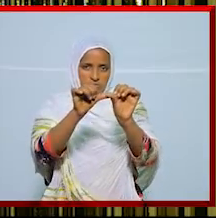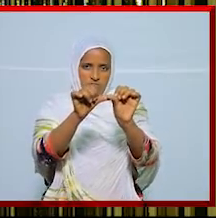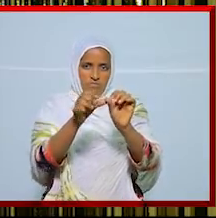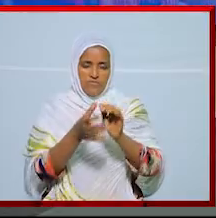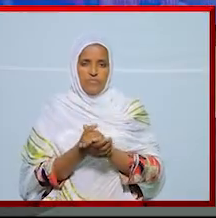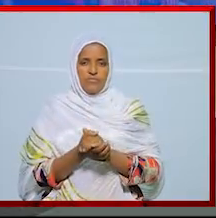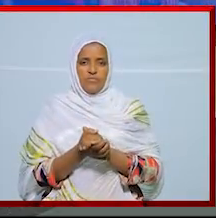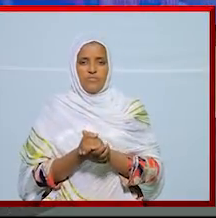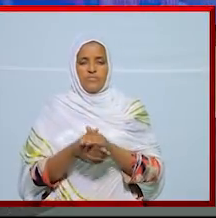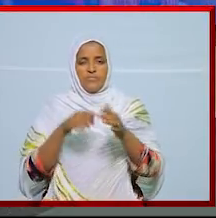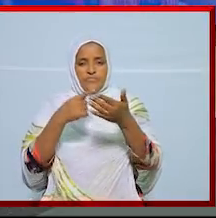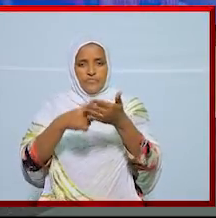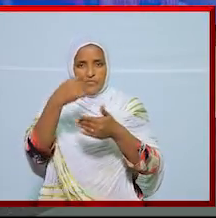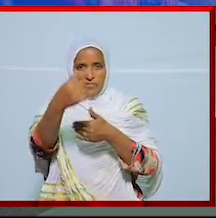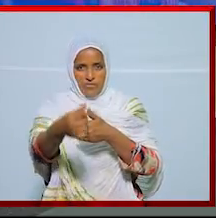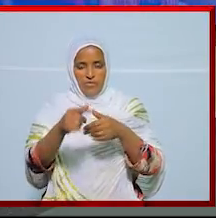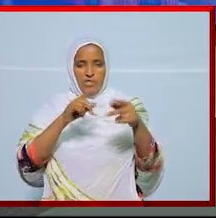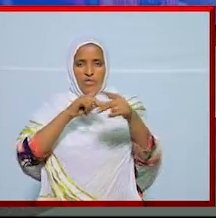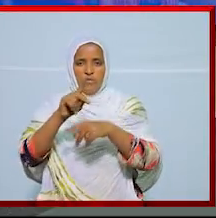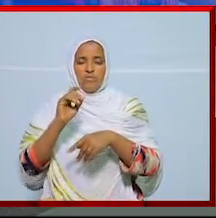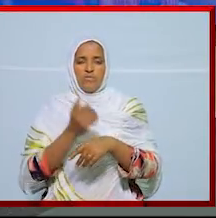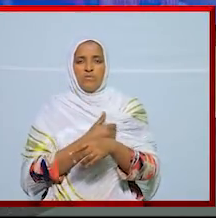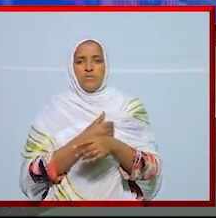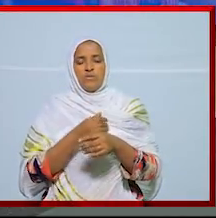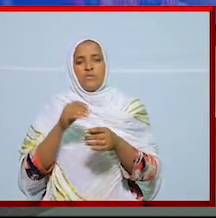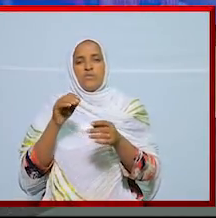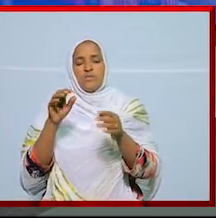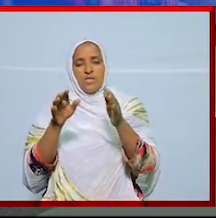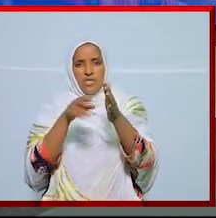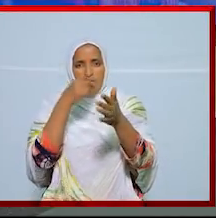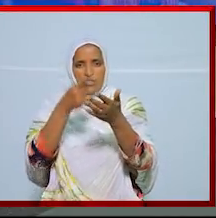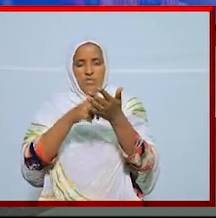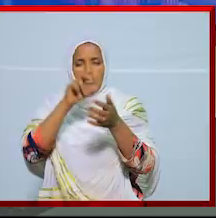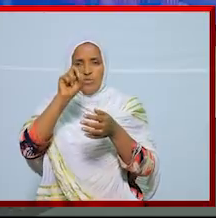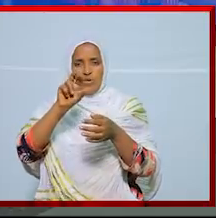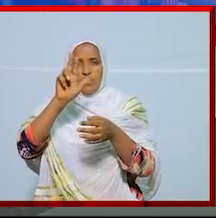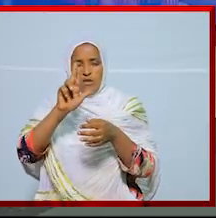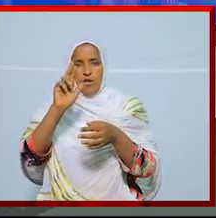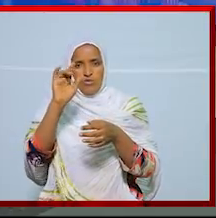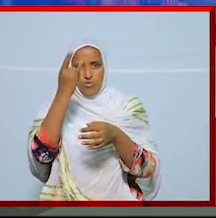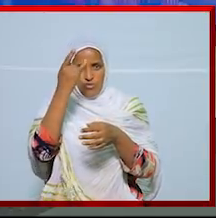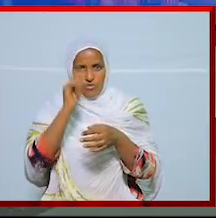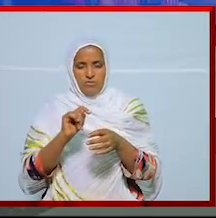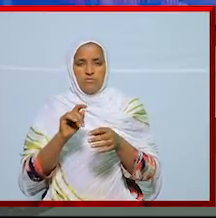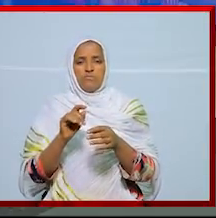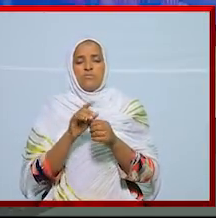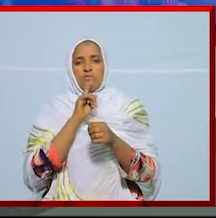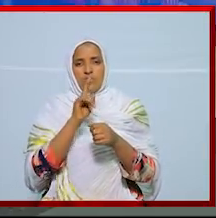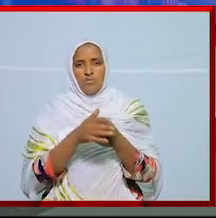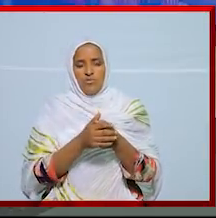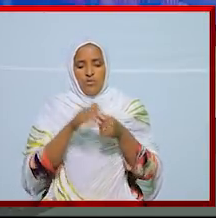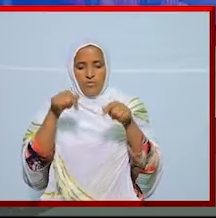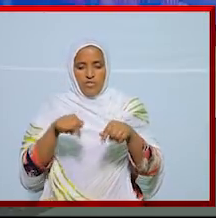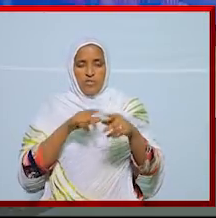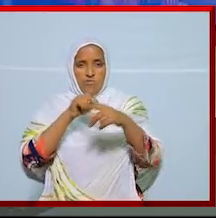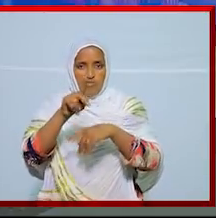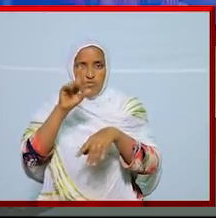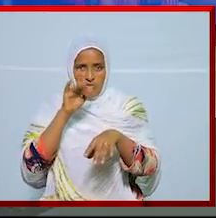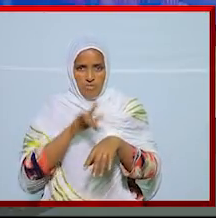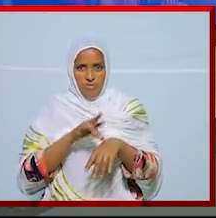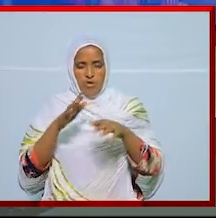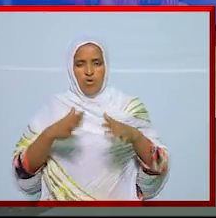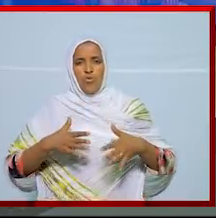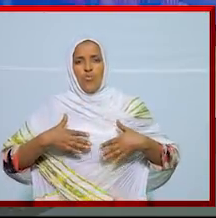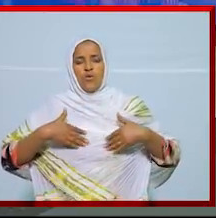እንሄዳለን። የሚቀጥለው ዝግጅታችን የገጸ ወራዙ ታምዳችን ነው። በዚህ ዝግጅት